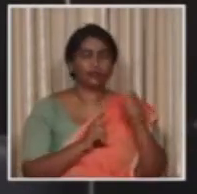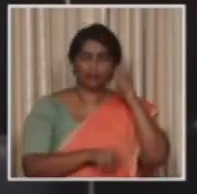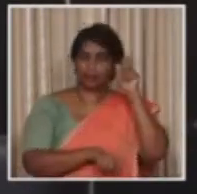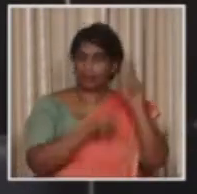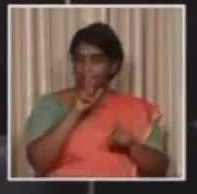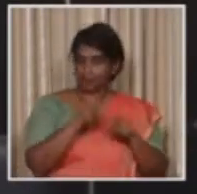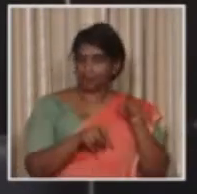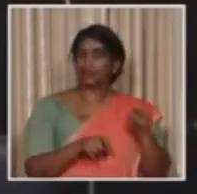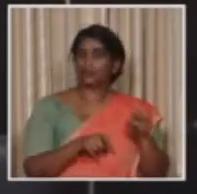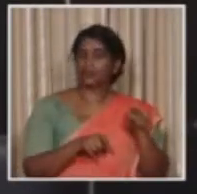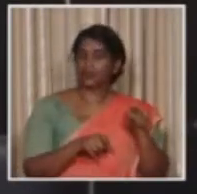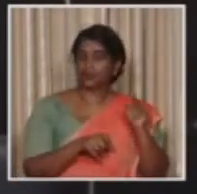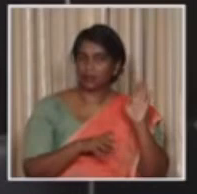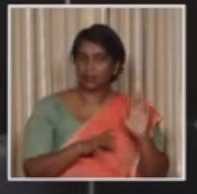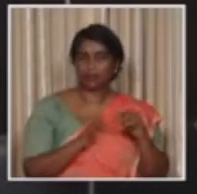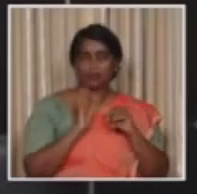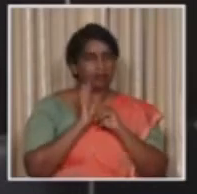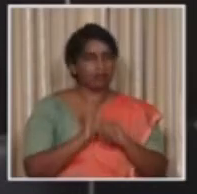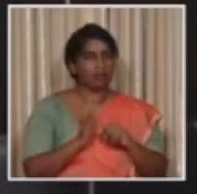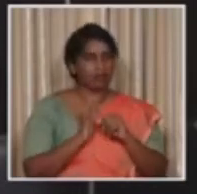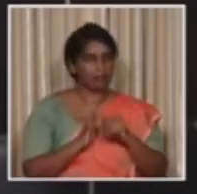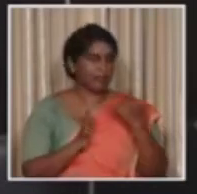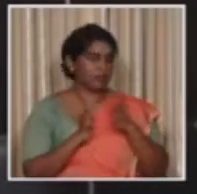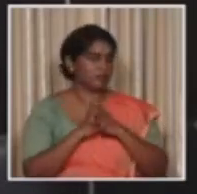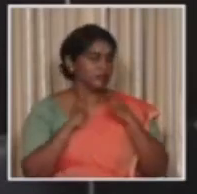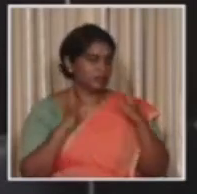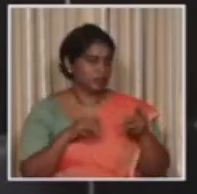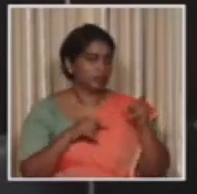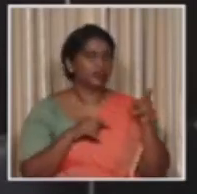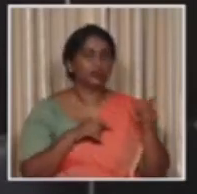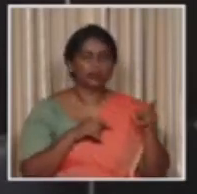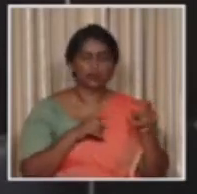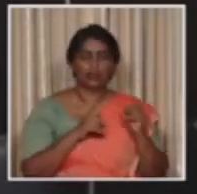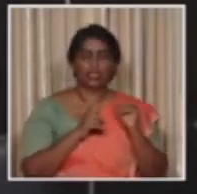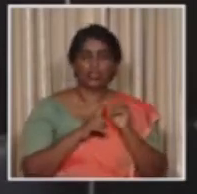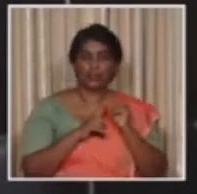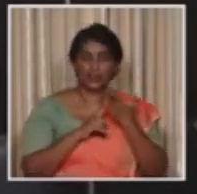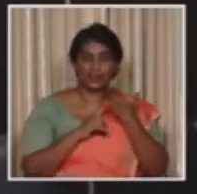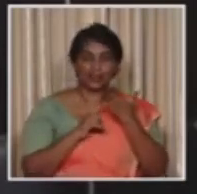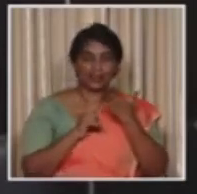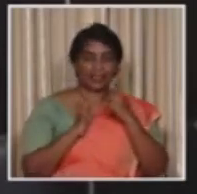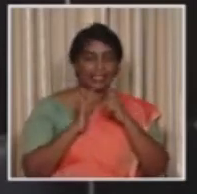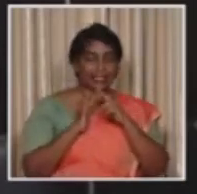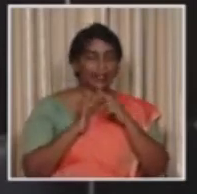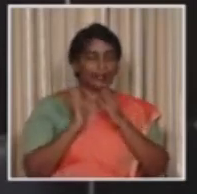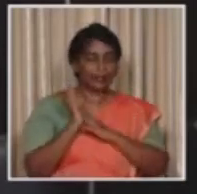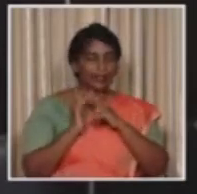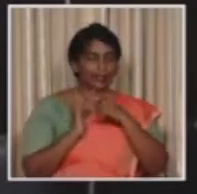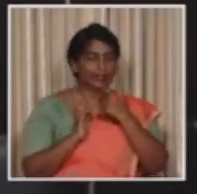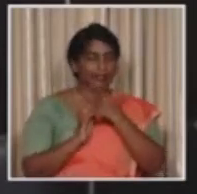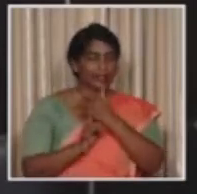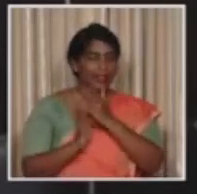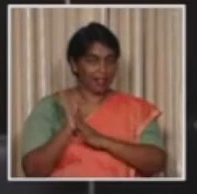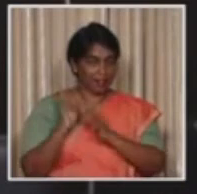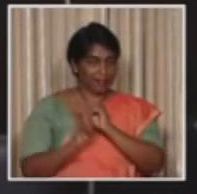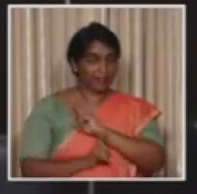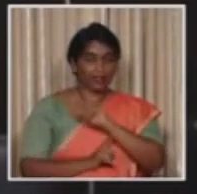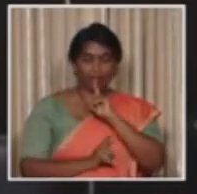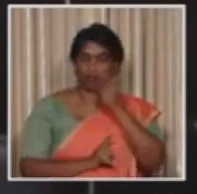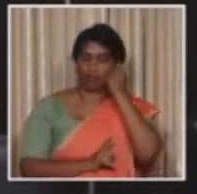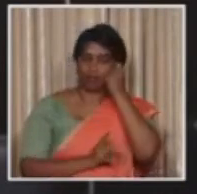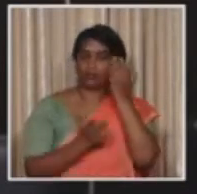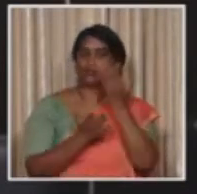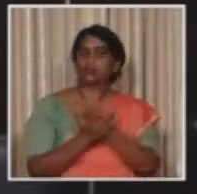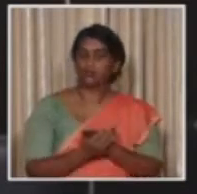ජාතිකයන්ට සිදුවුණු අසාධාරණය පිළිබඳව ඉමිතියාස් බකීර් මාකර් මැත්තුමා ඉදිරිපත් කරපු